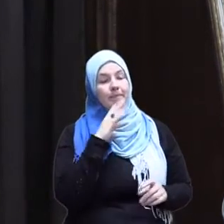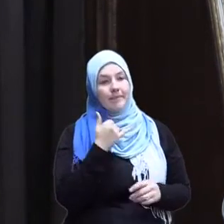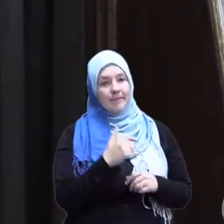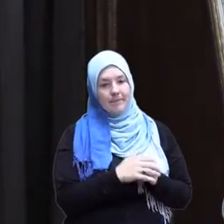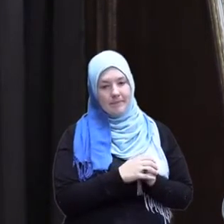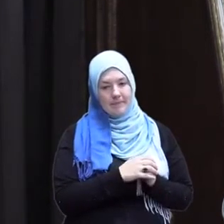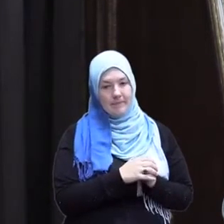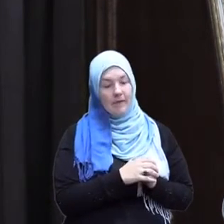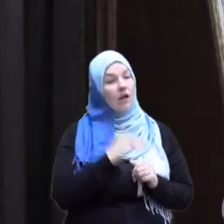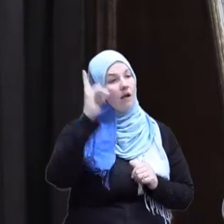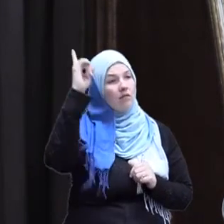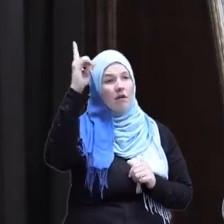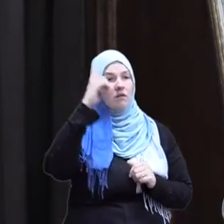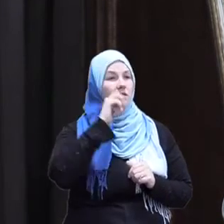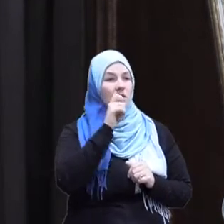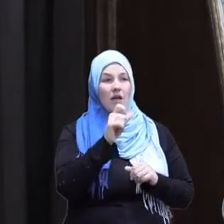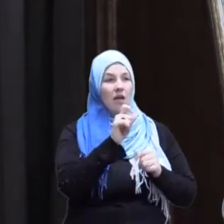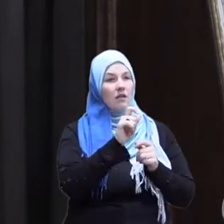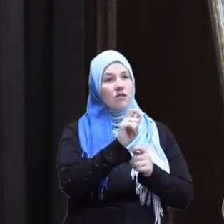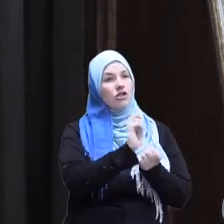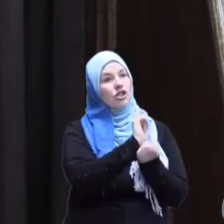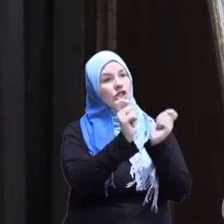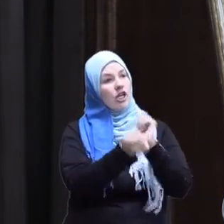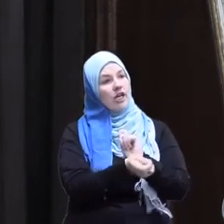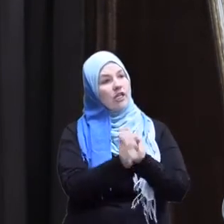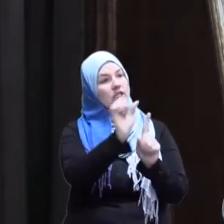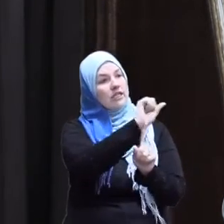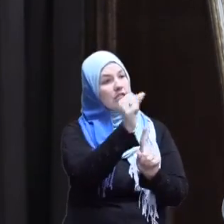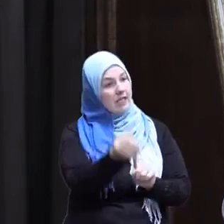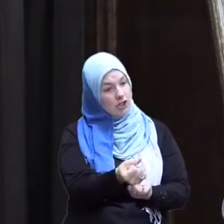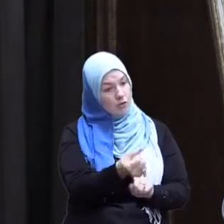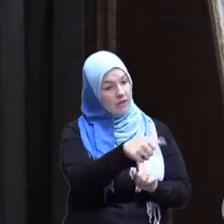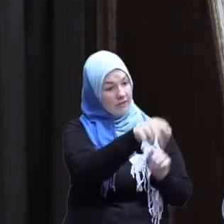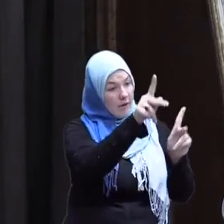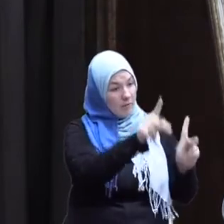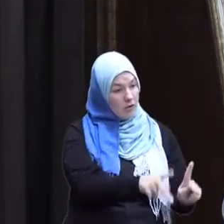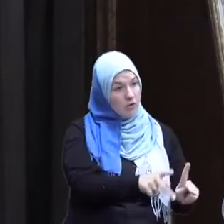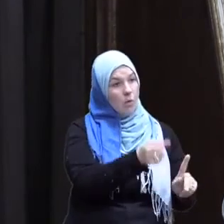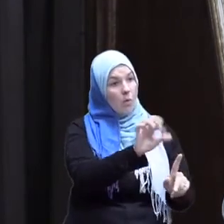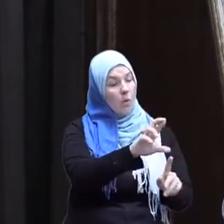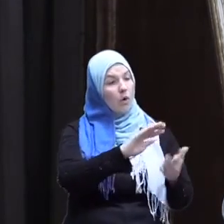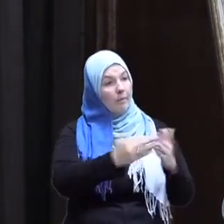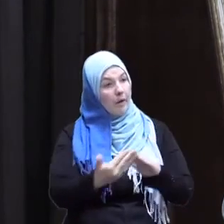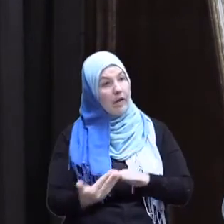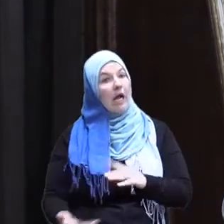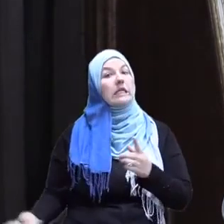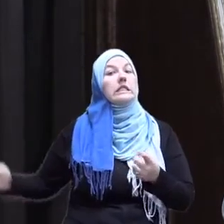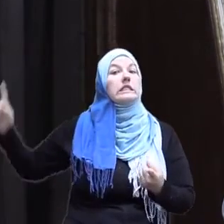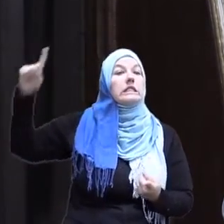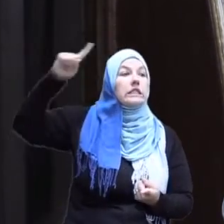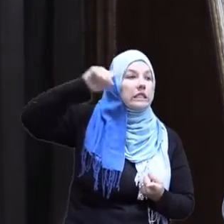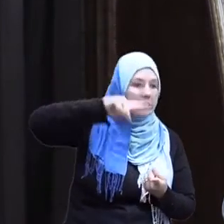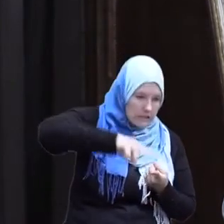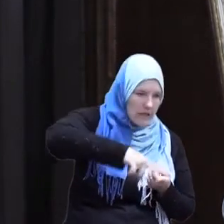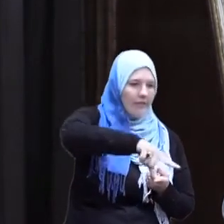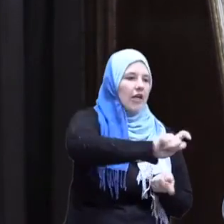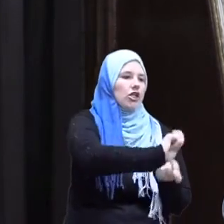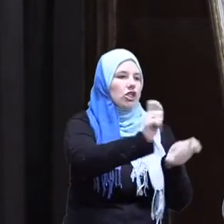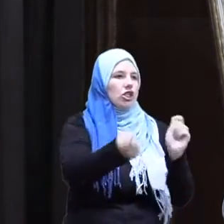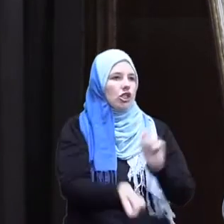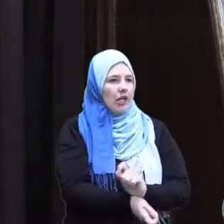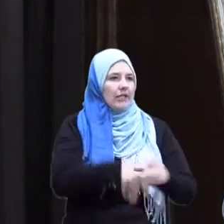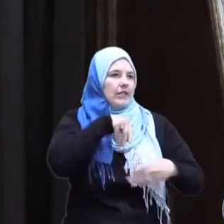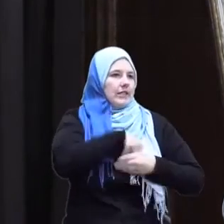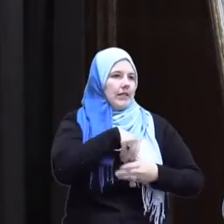بِأَنفُسِهِمْ. Allah does not change the condition or situation of a community unless and until they change what's